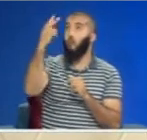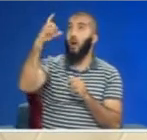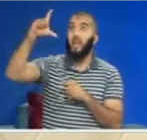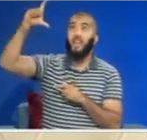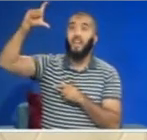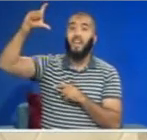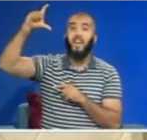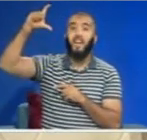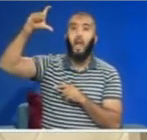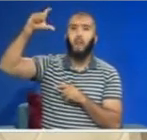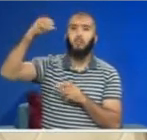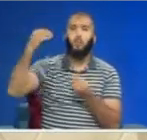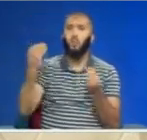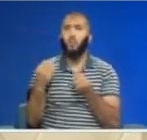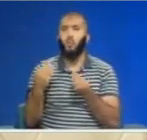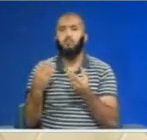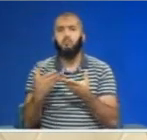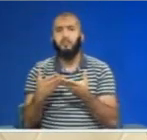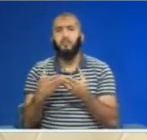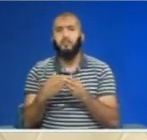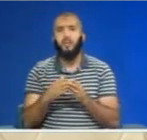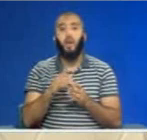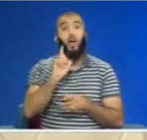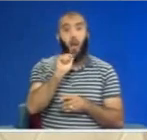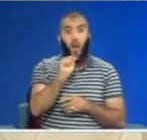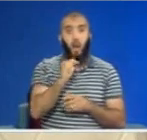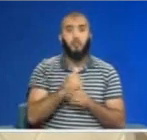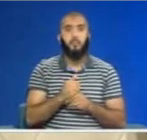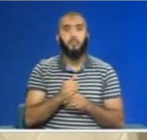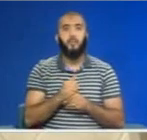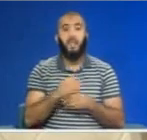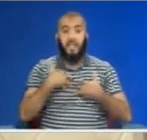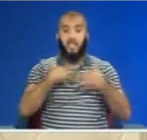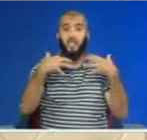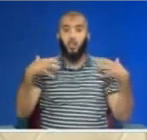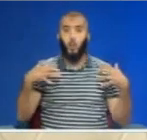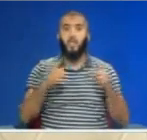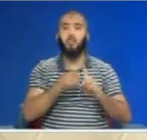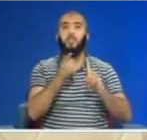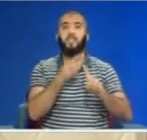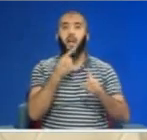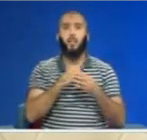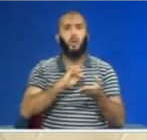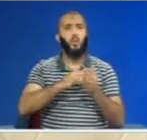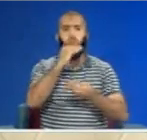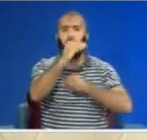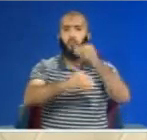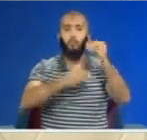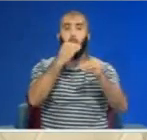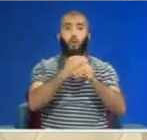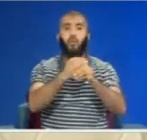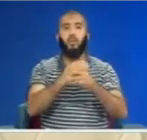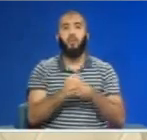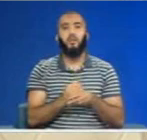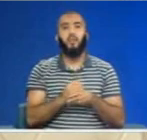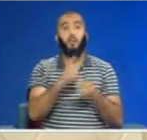الهلال، يعني أين الدقة؟ لا، الدقة الآن موجودة العلمية، الآن الأرصدة العالمية تؤرخ